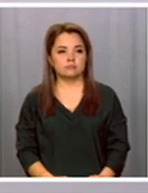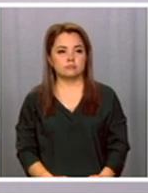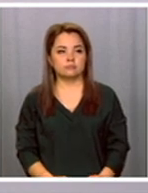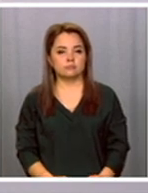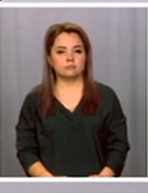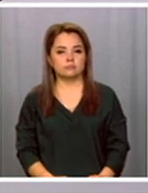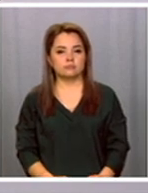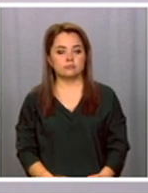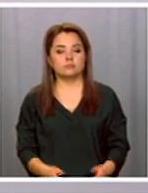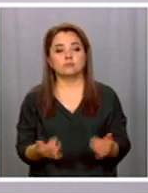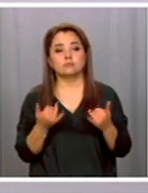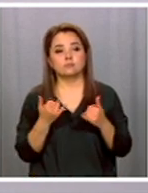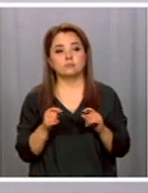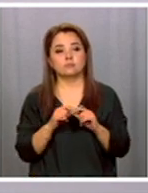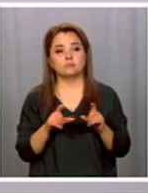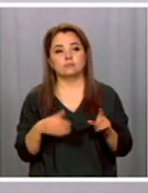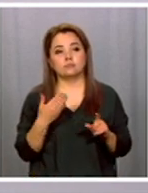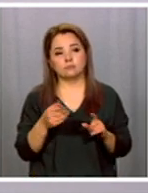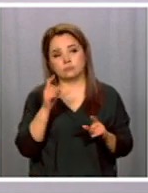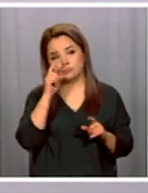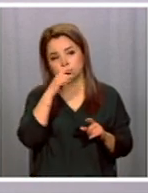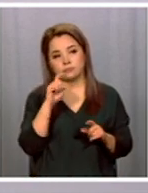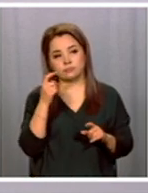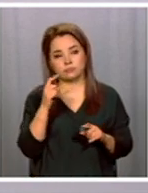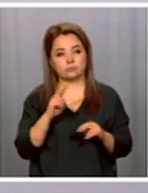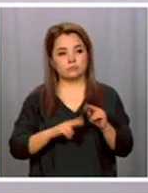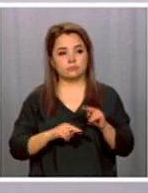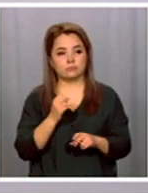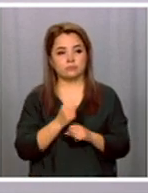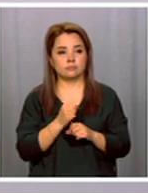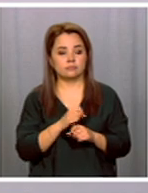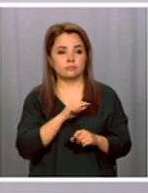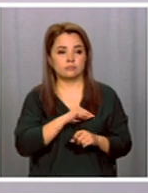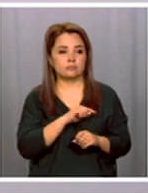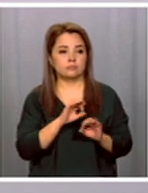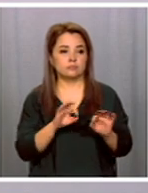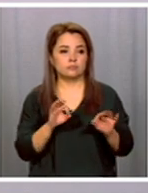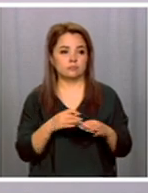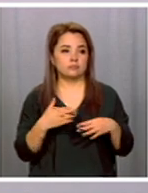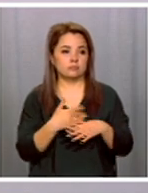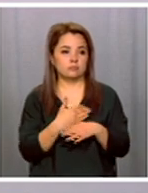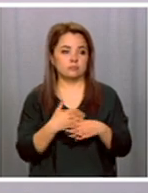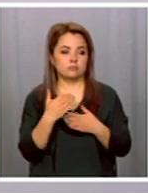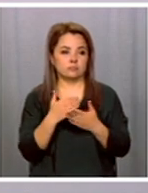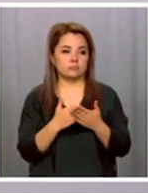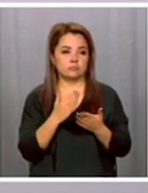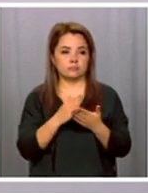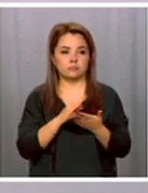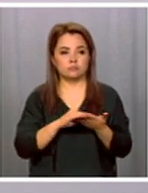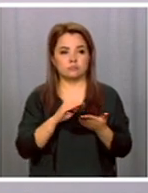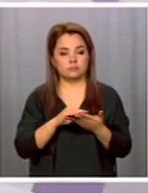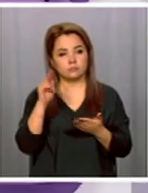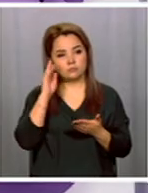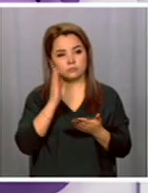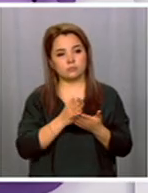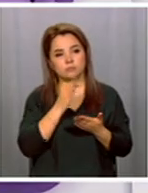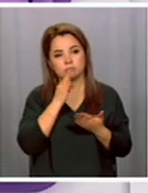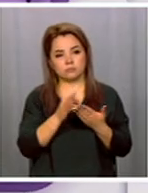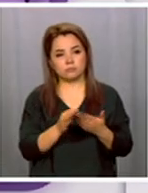Бүгінгі сабақта қышқылдардың химиялық қасиеттерін сипаттайтын реакция теңдеулерін құрастыруды үйренесіздер.